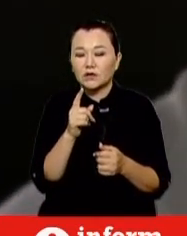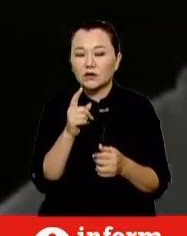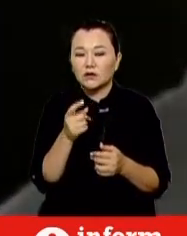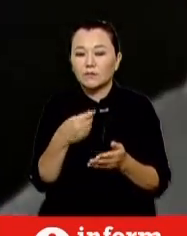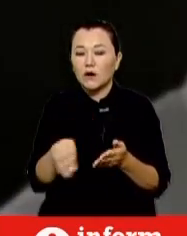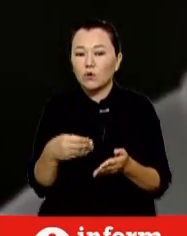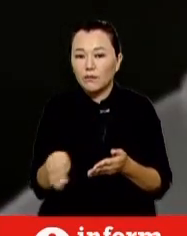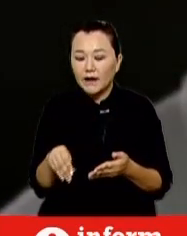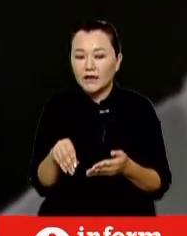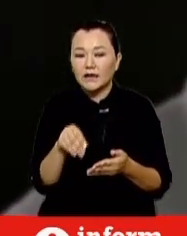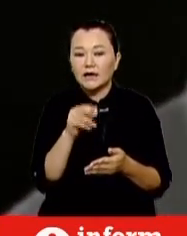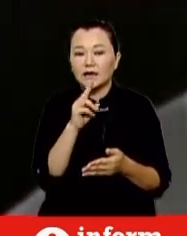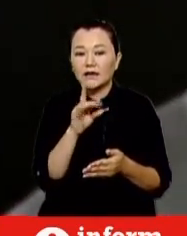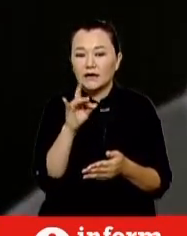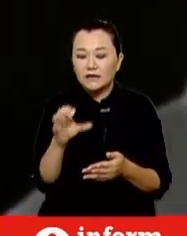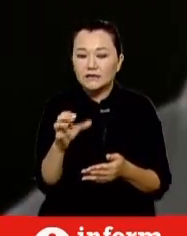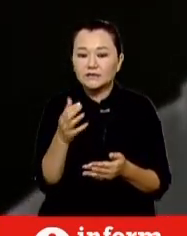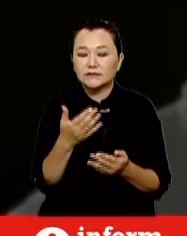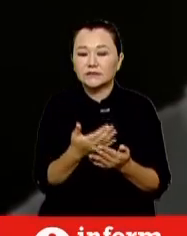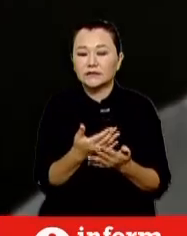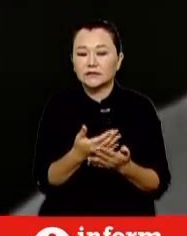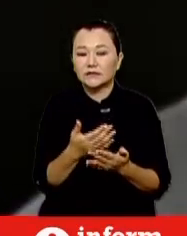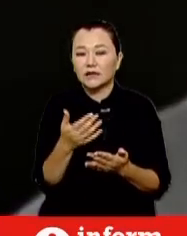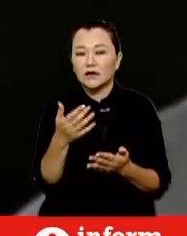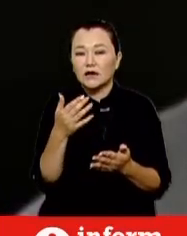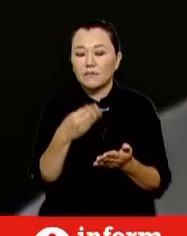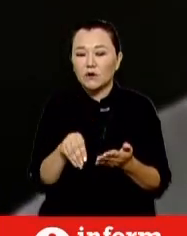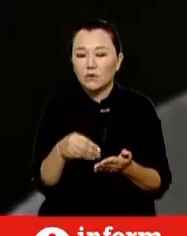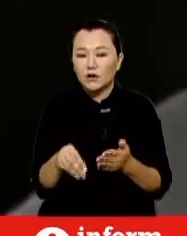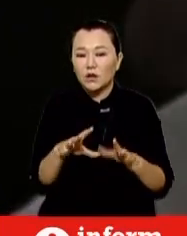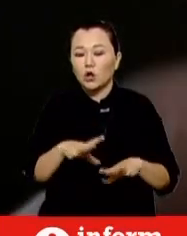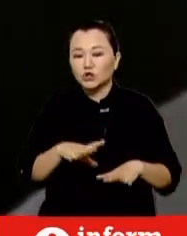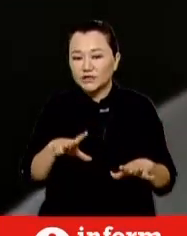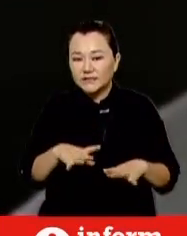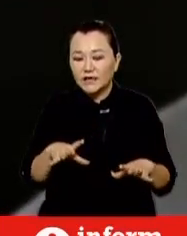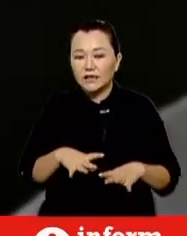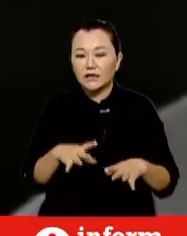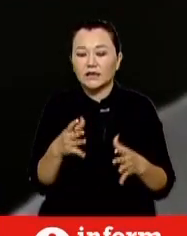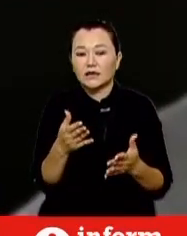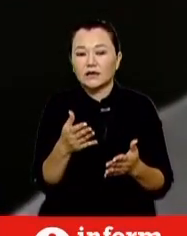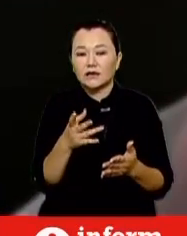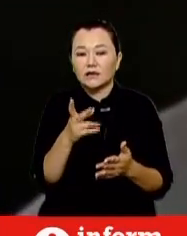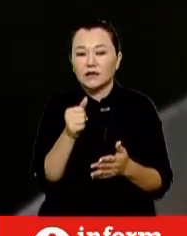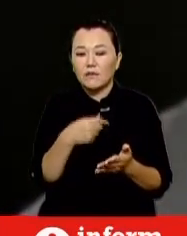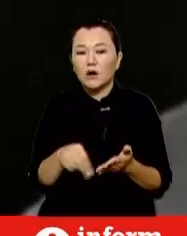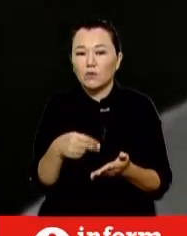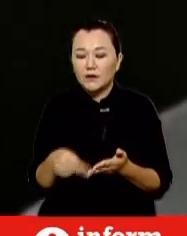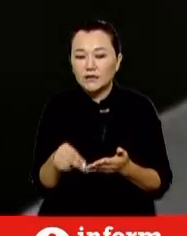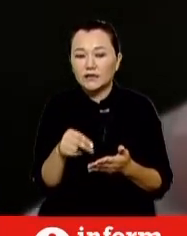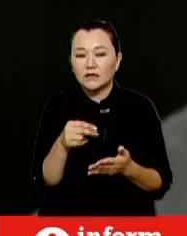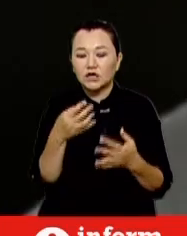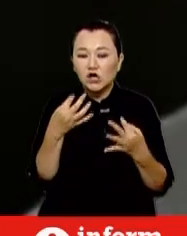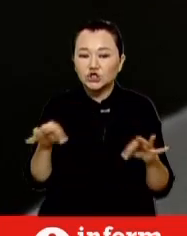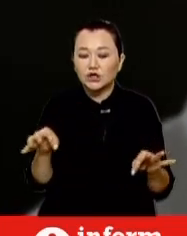приобретение КРС, допустим, приобретение там лошадей, на приобретение, допустим,